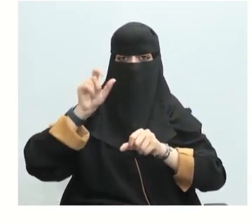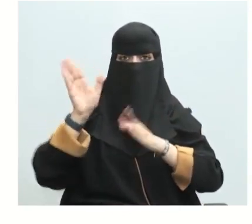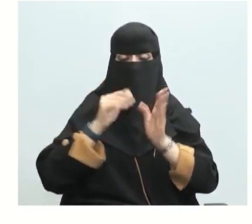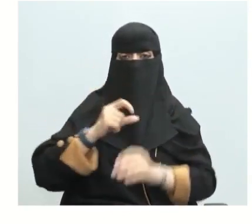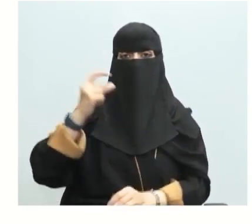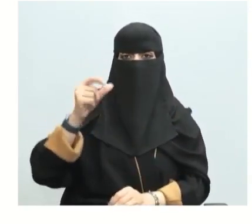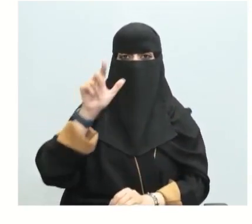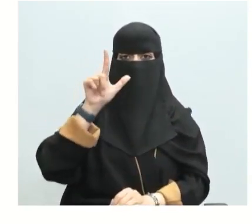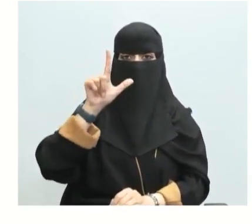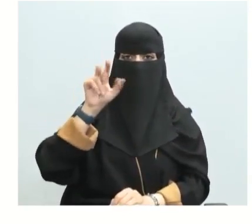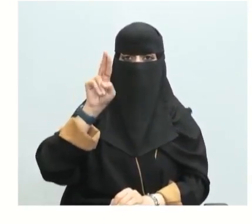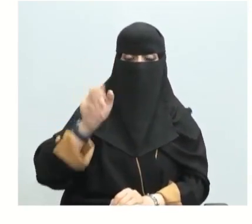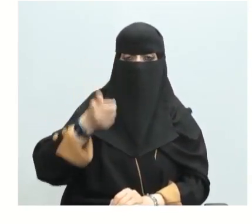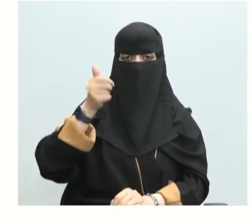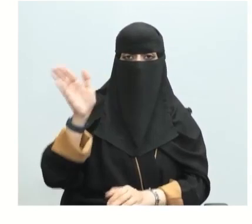F